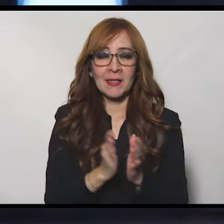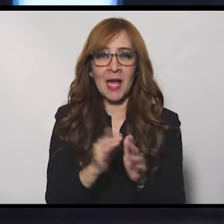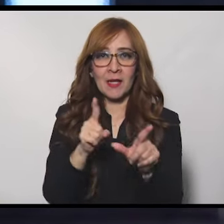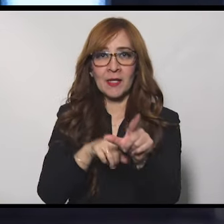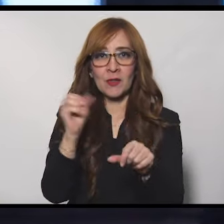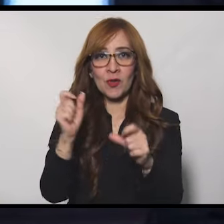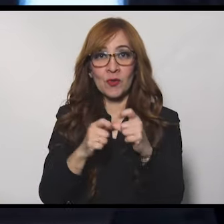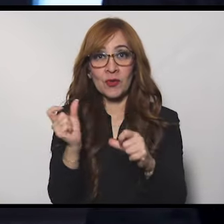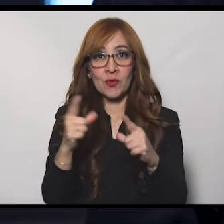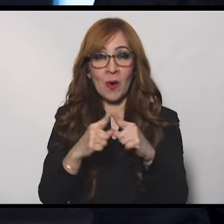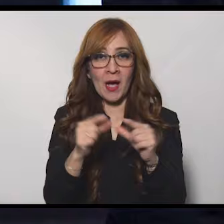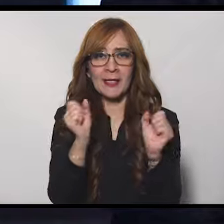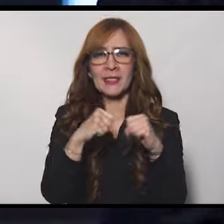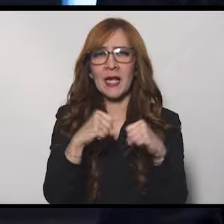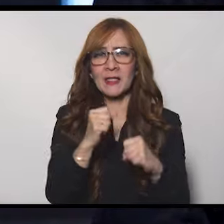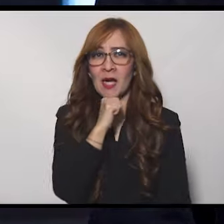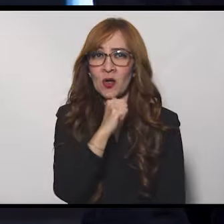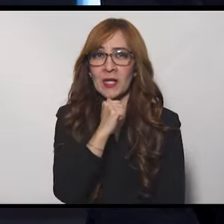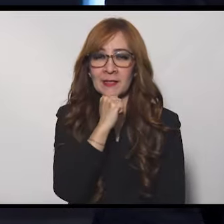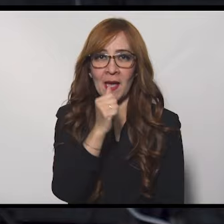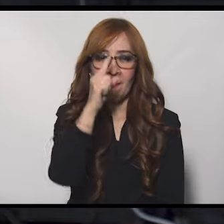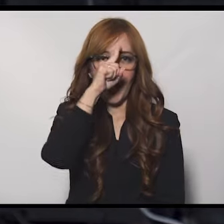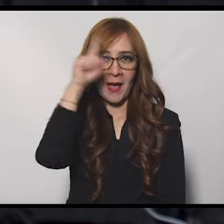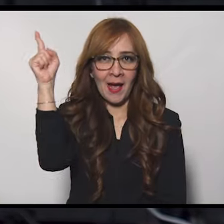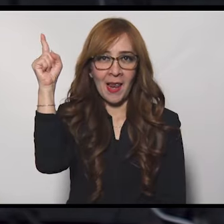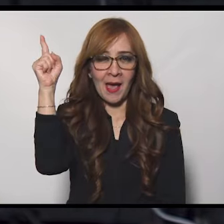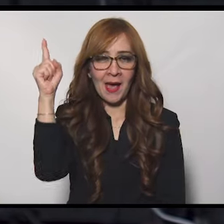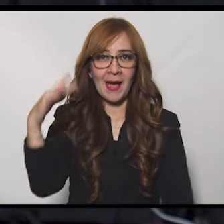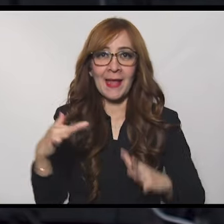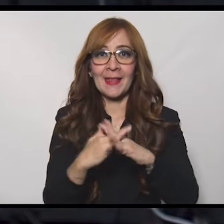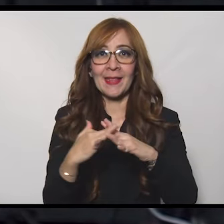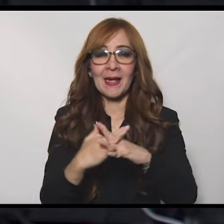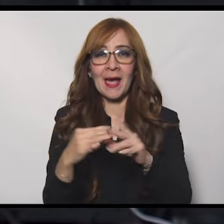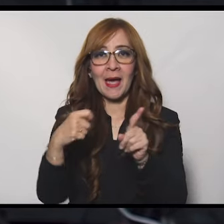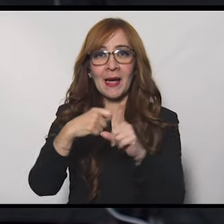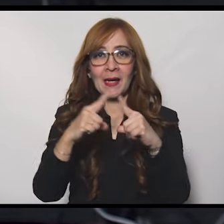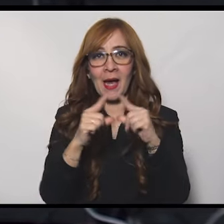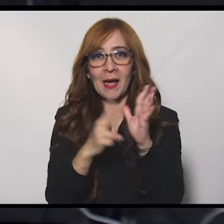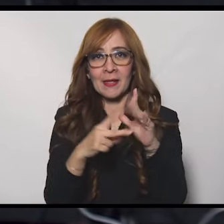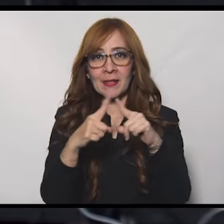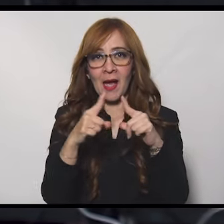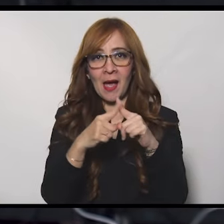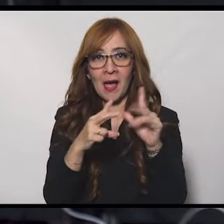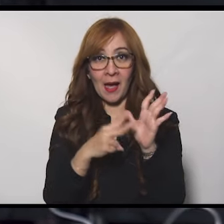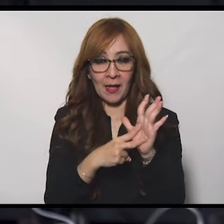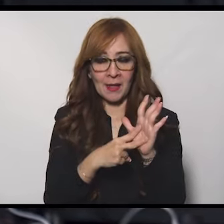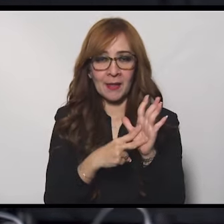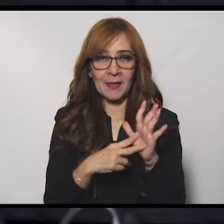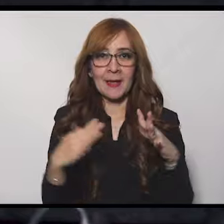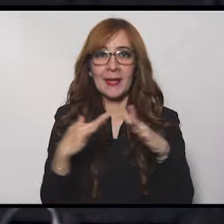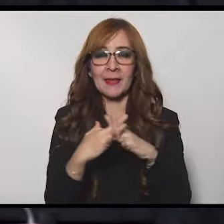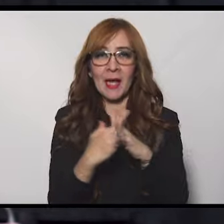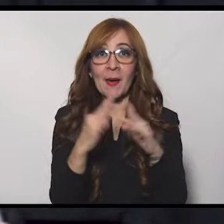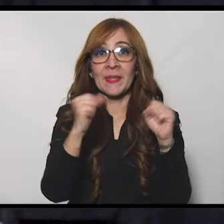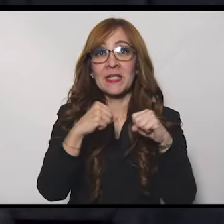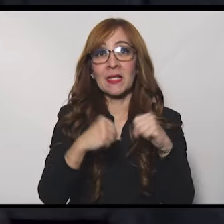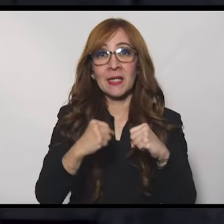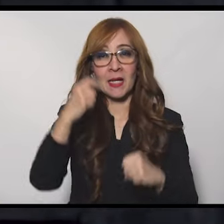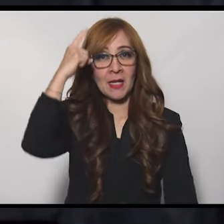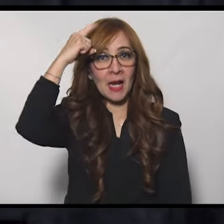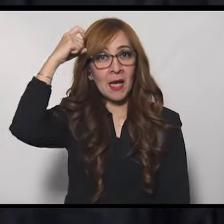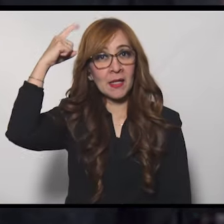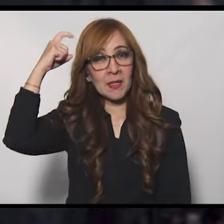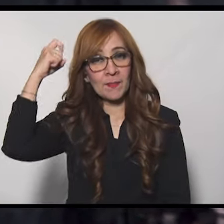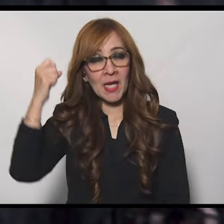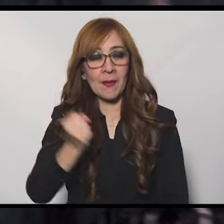Israel dan juga Yosua. Karena dijanjikan oleh Allah tanah Kanaan tersebut. Jadi tanah perjanjian itu adalah impian daripada